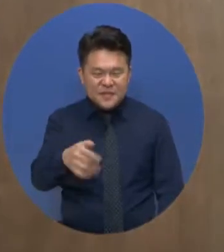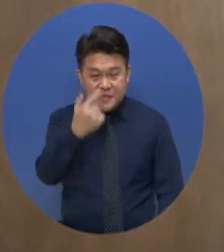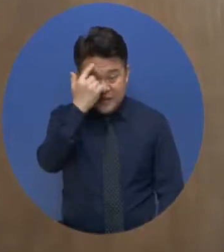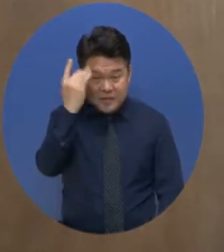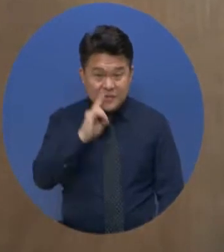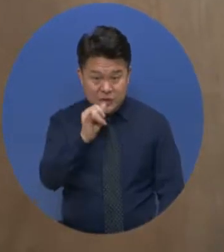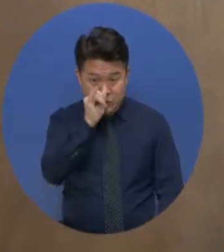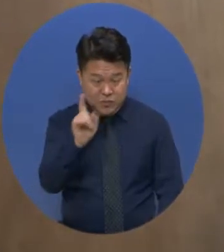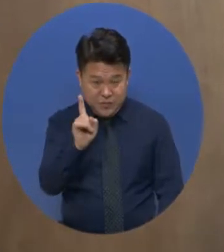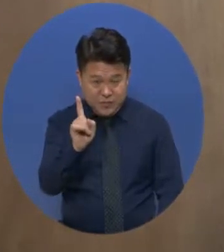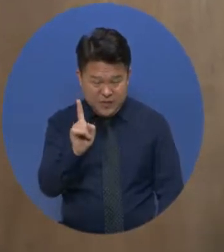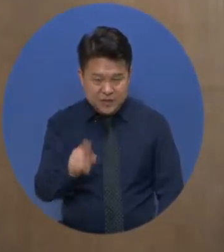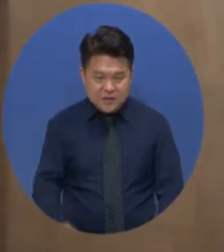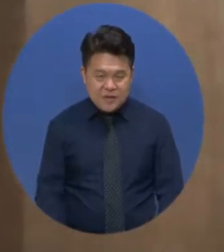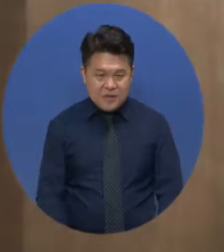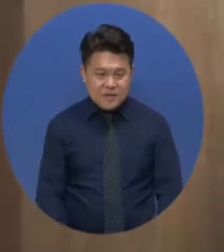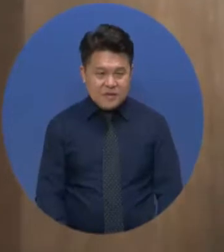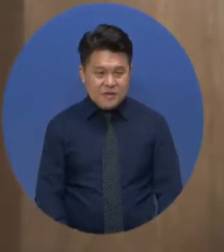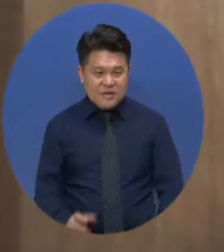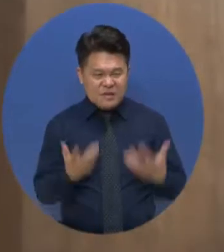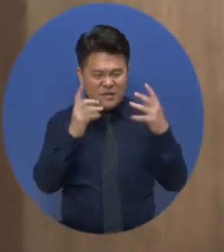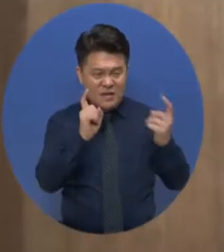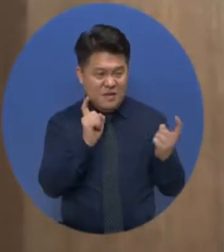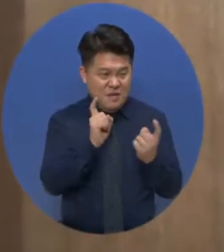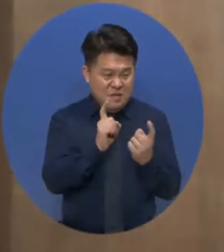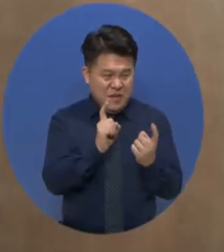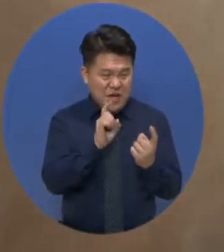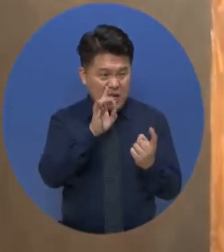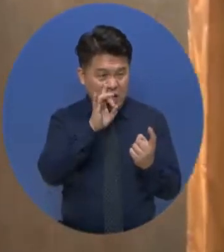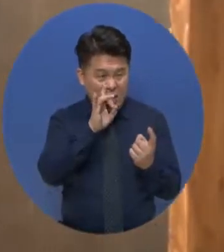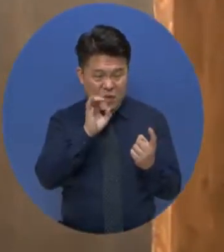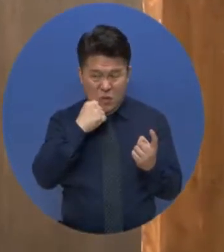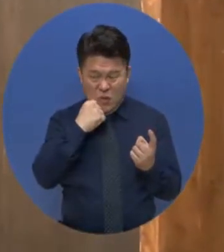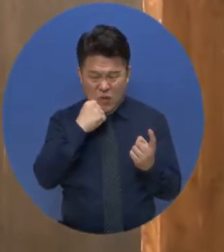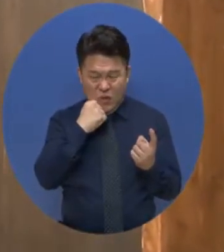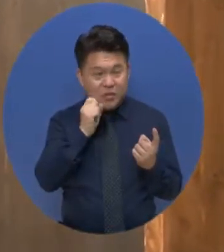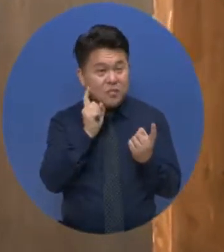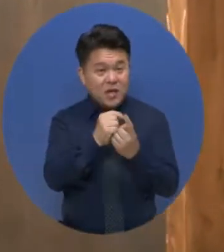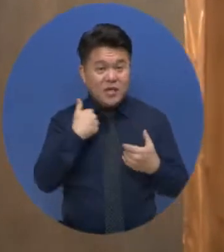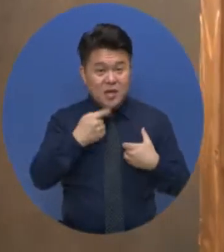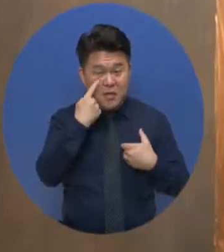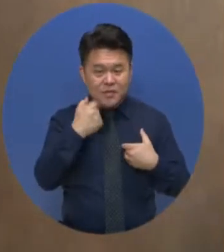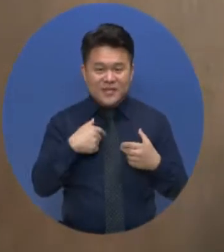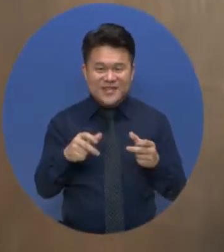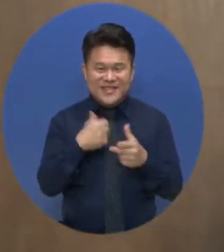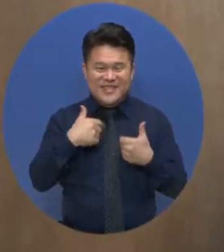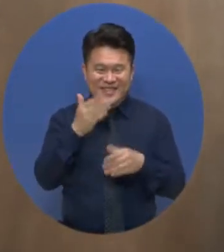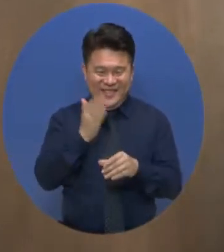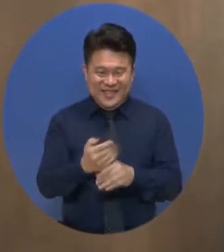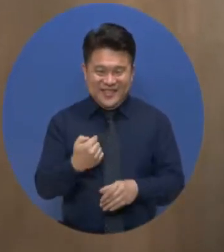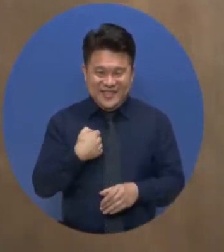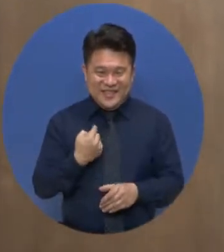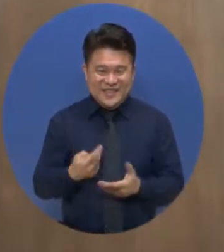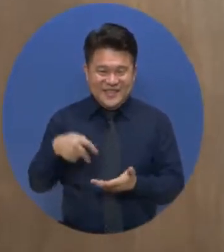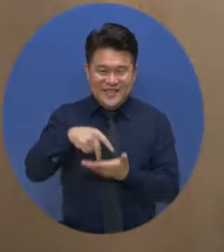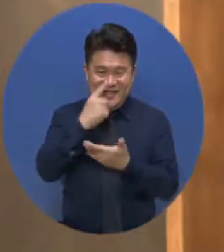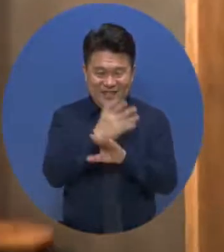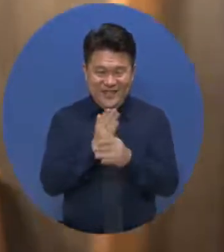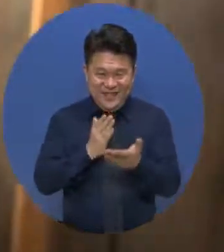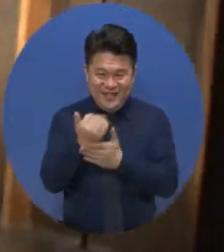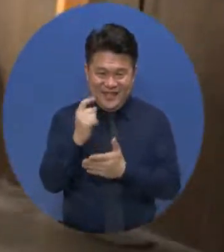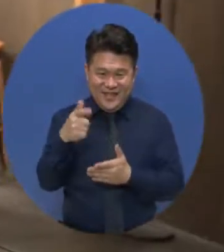이런 말이 있더라고요. 피할 수 없으면 즐겨라. 저는 지금 장애를 즐기고 있습니다. 이상 스탠더 코미디의